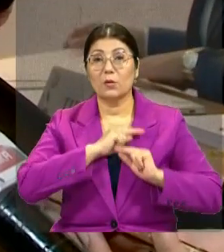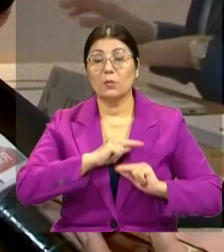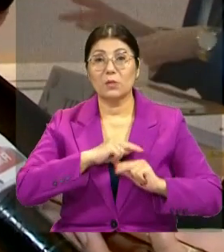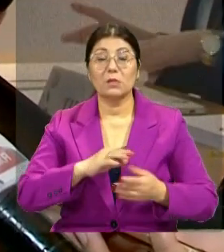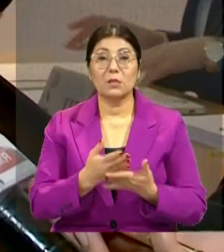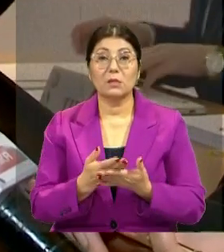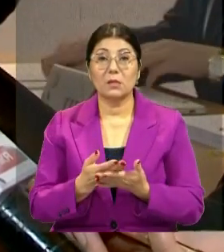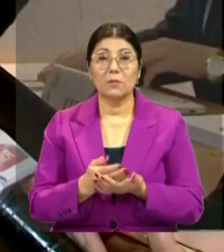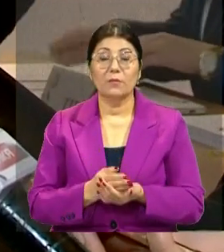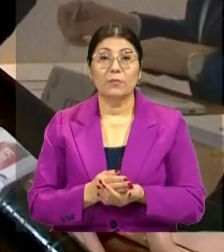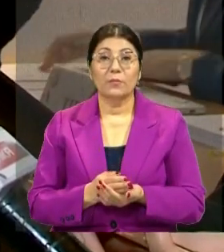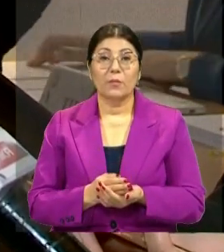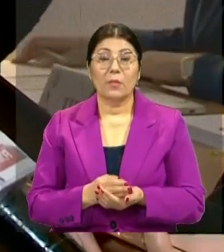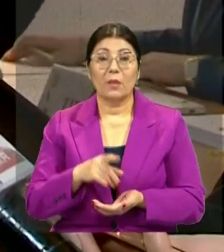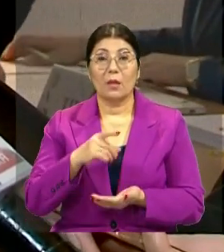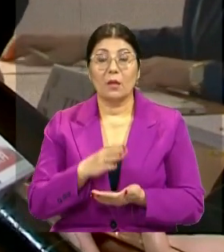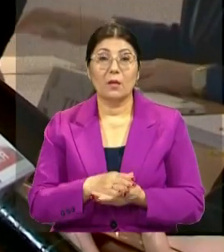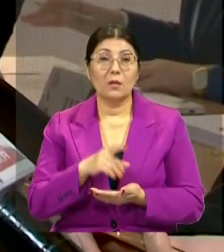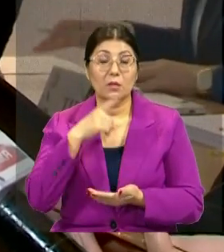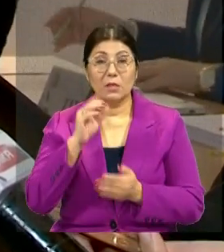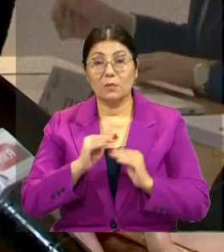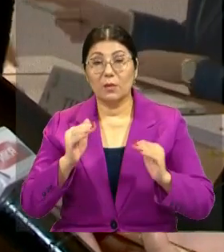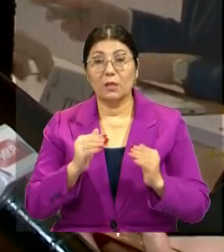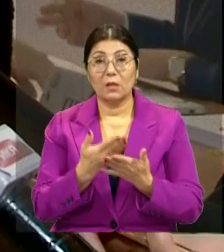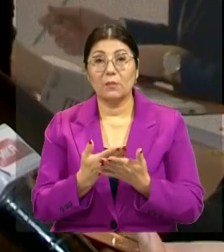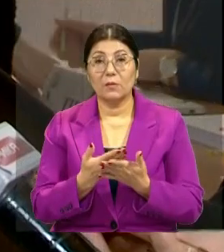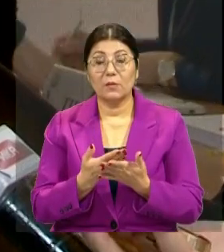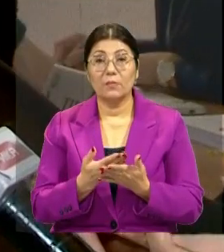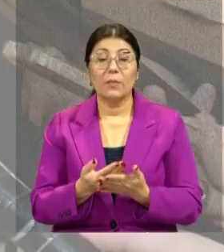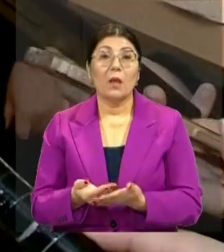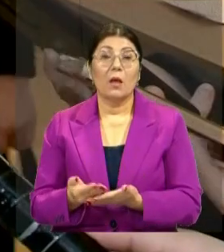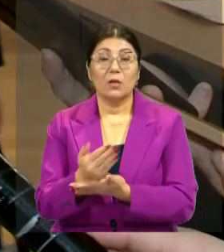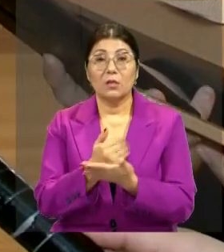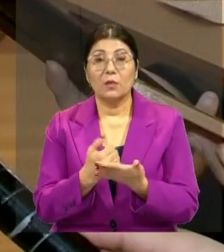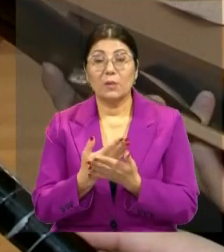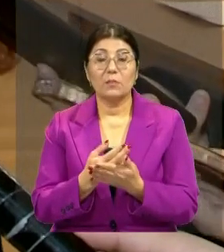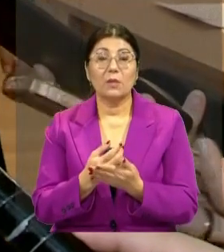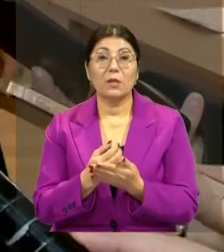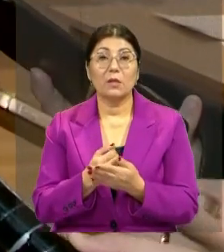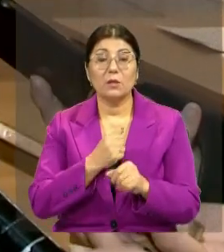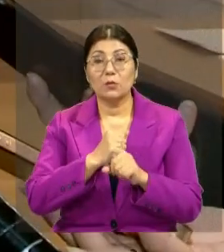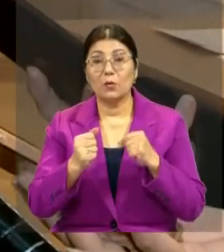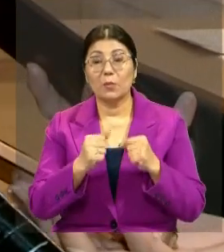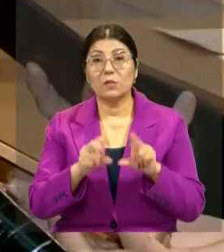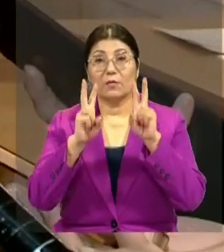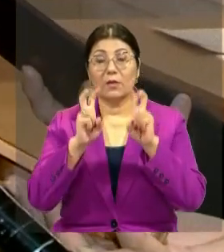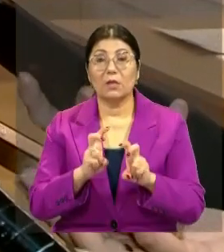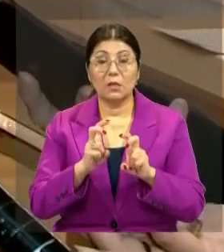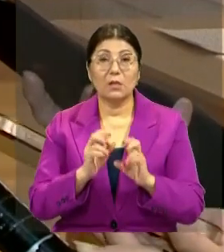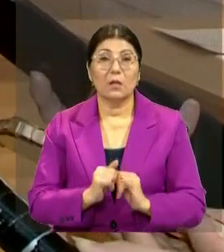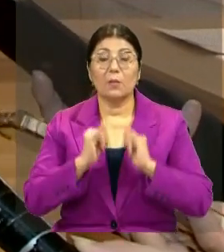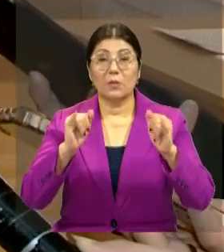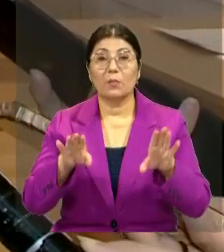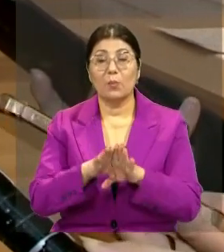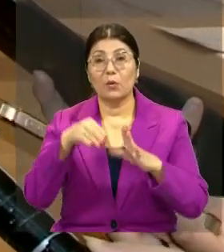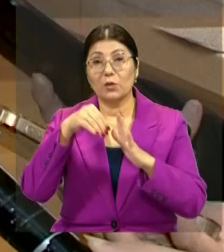қиын жағдайдағы кәмелетке жас толмаған балалармен жұмыс инспекторларын басын қосып отырмыз. Зорлық-зомбылық тақырыбын өрбітеміз.